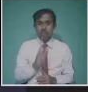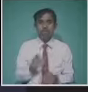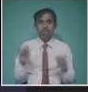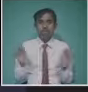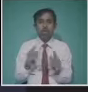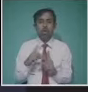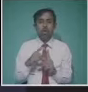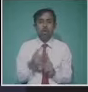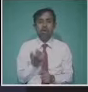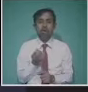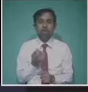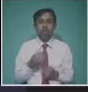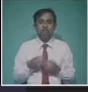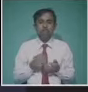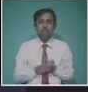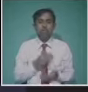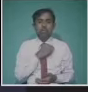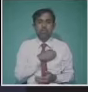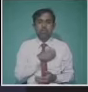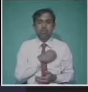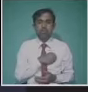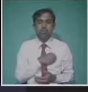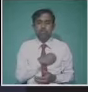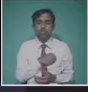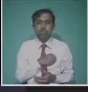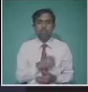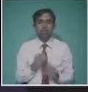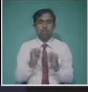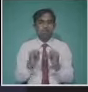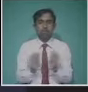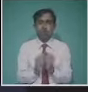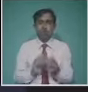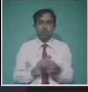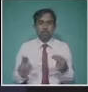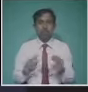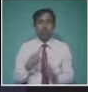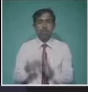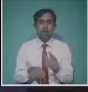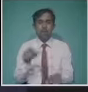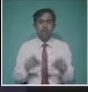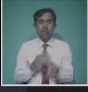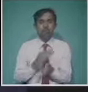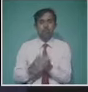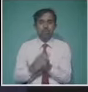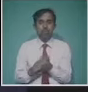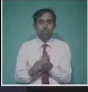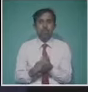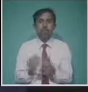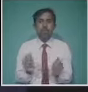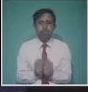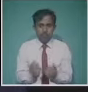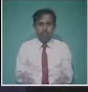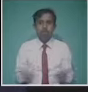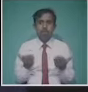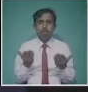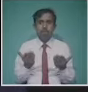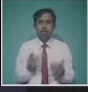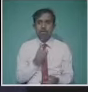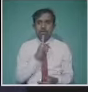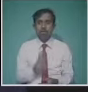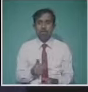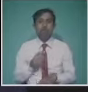ඩොලර් ප්‍රමාණය තමන්ගේ සාක්කුවලට වැටෙන ජඩ වැඩ නොකර රටේ ජනතාව ගැන හිතලා යම් තාක් දුරට වැඩ කරන්න කියන කාරණාව